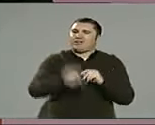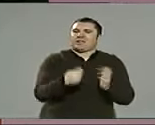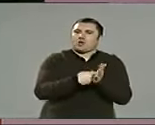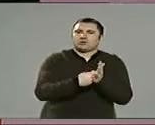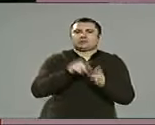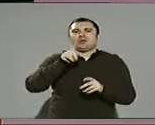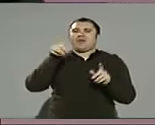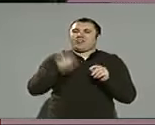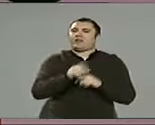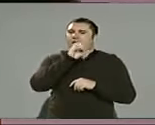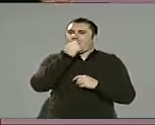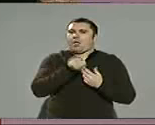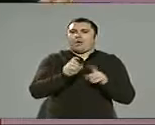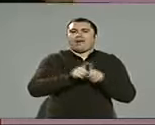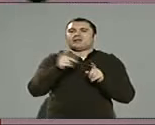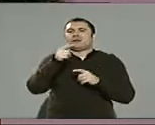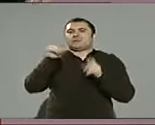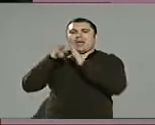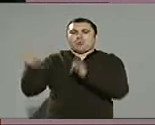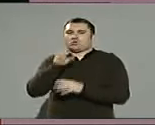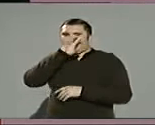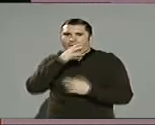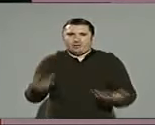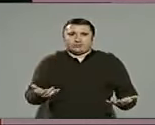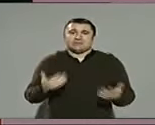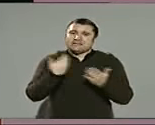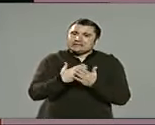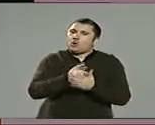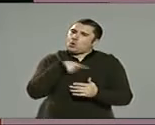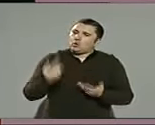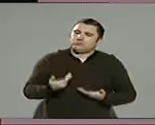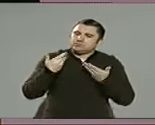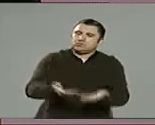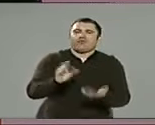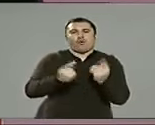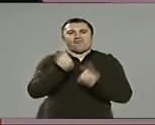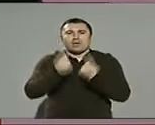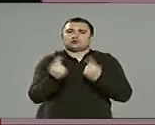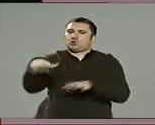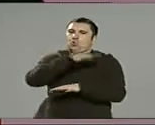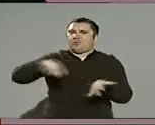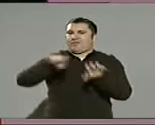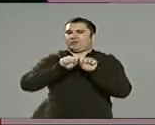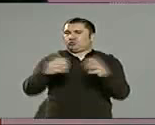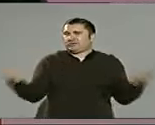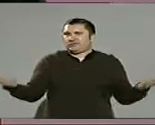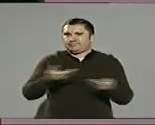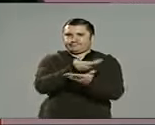ist unsere Idee für Wachstum und Umweltschutz in der Welt, liebe Genossinnen und Genossen.